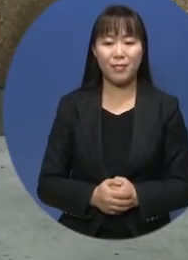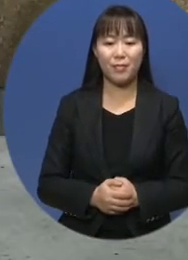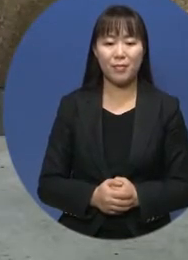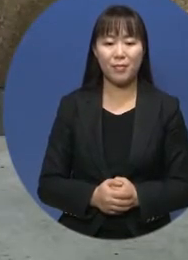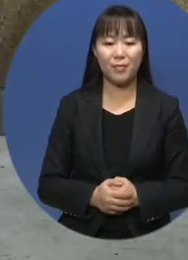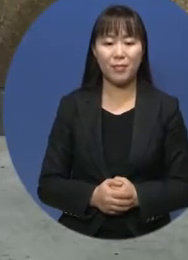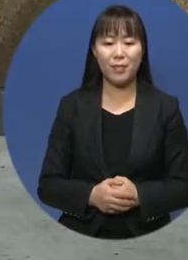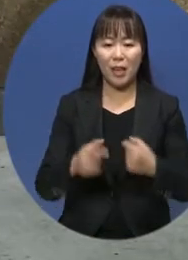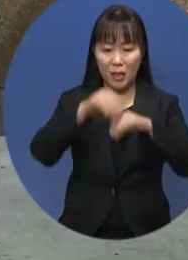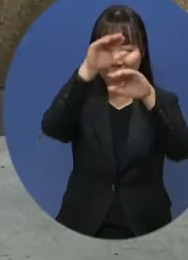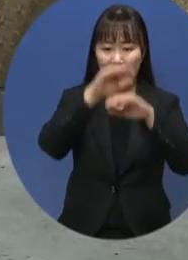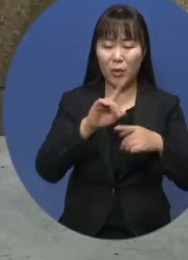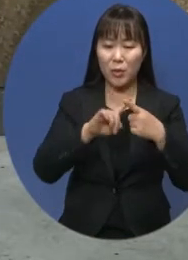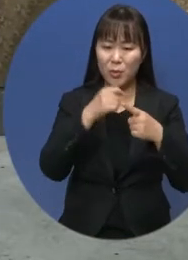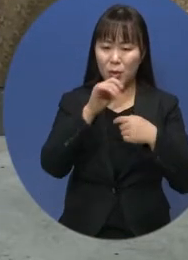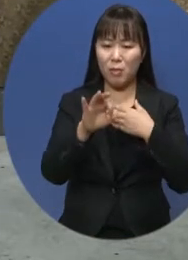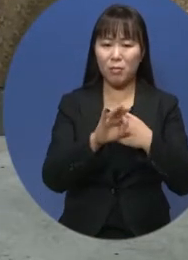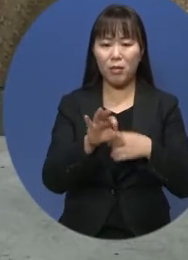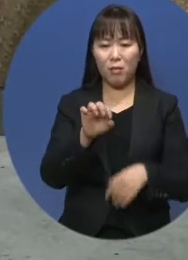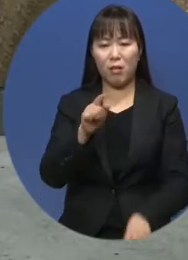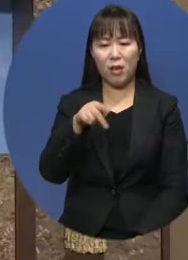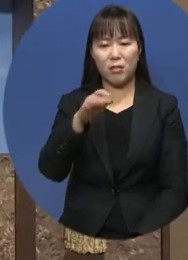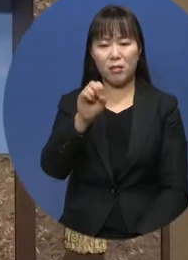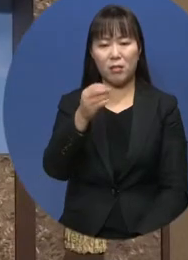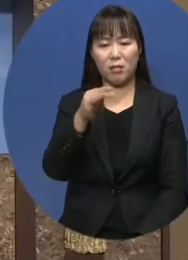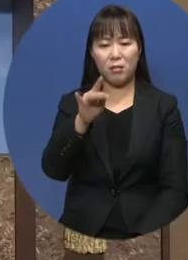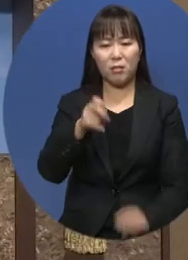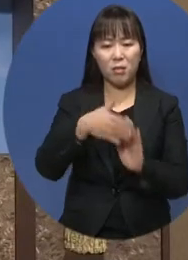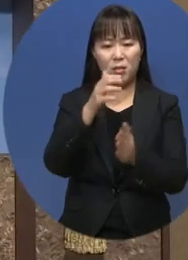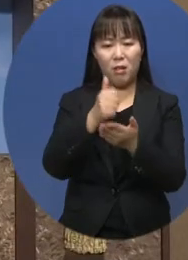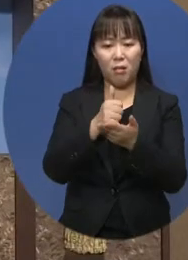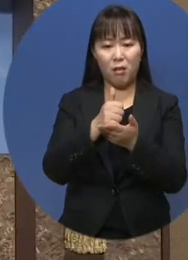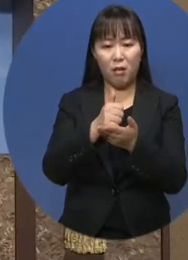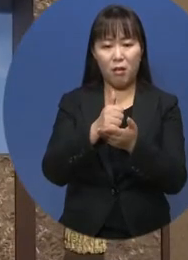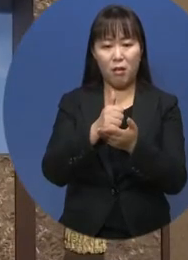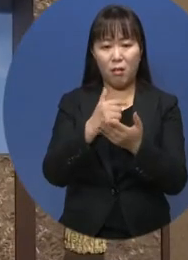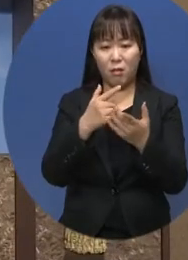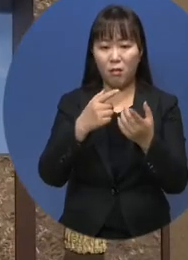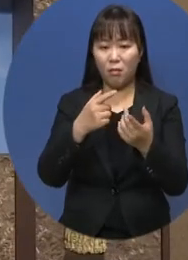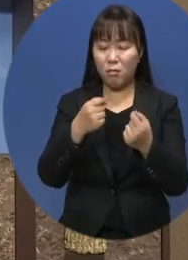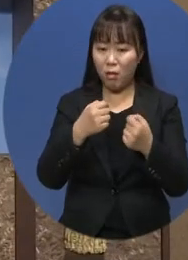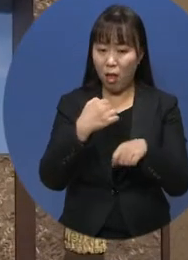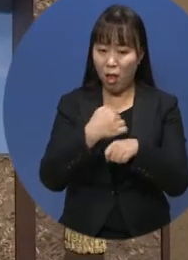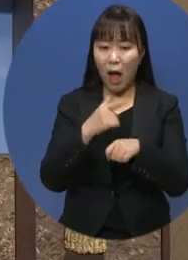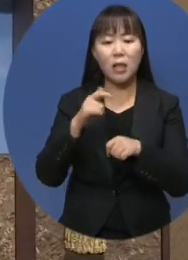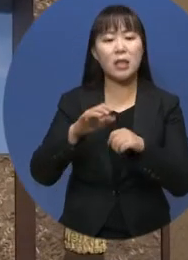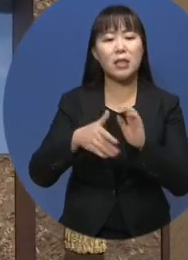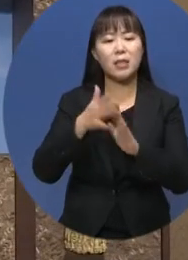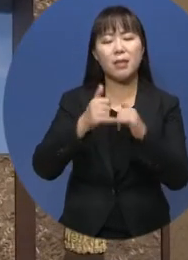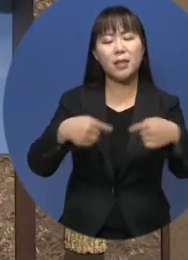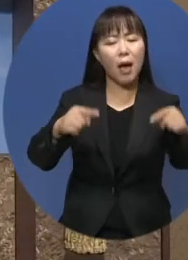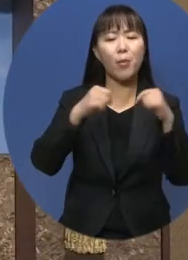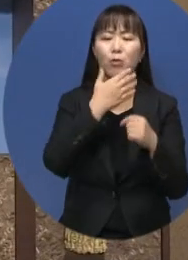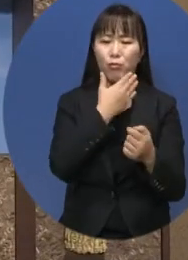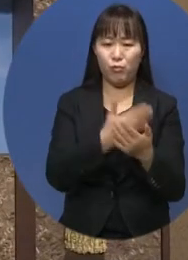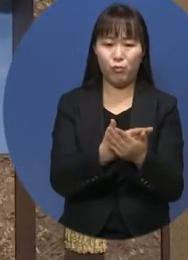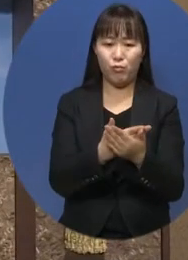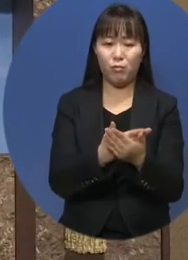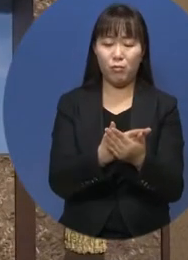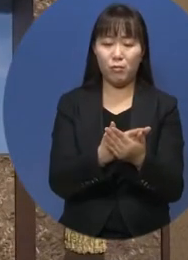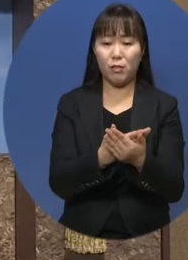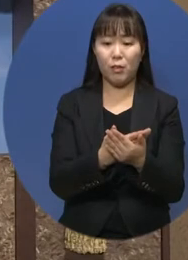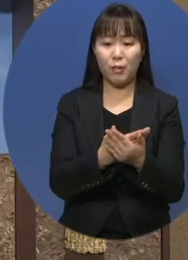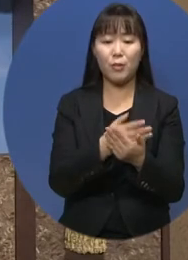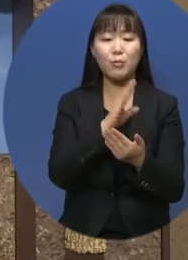이런 내용들을 소개합니다 것은 어 이거 안승남 시장이 구리시에서 하는거구나 생각하는데 시민 참여가 중요한 음 시민